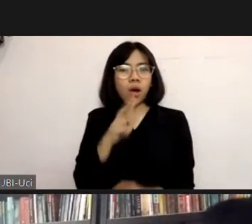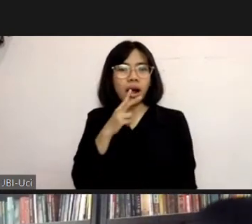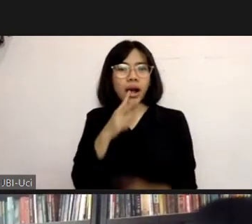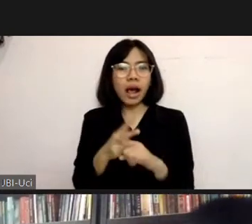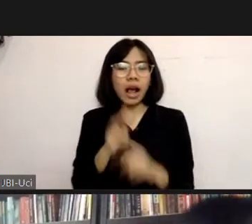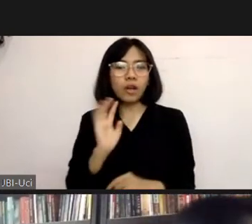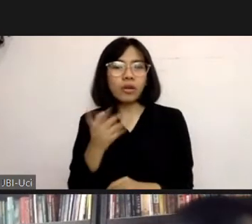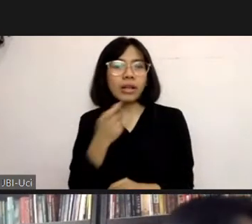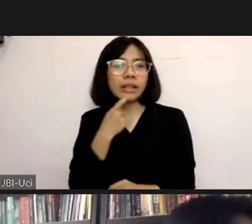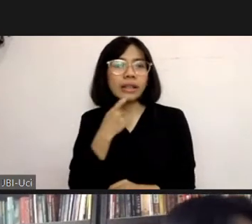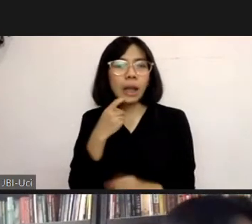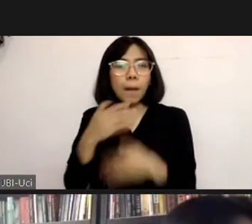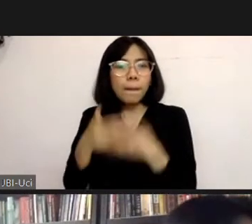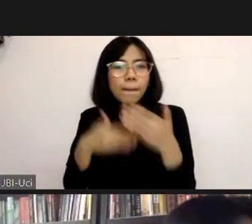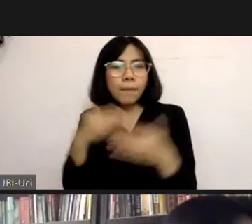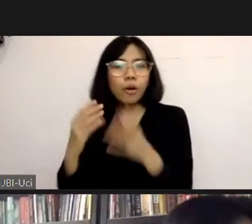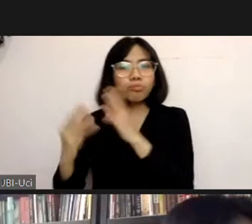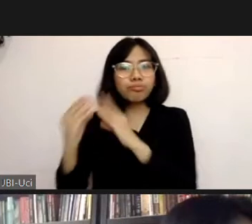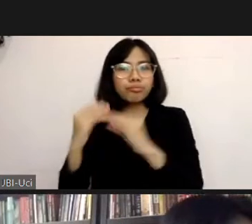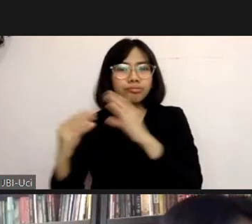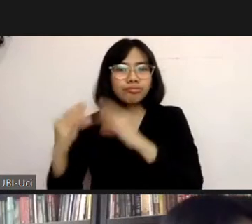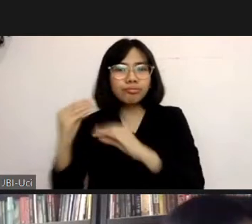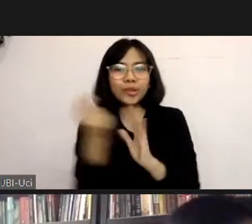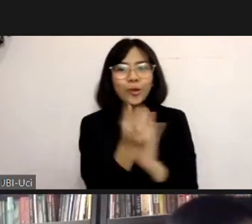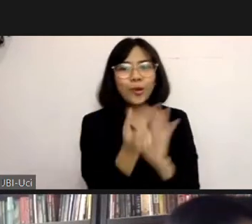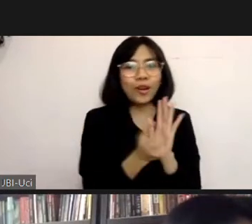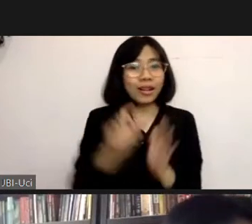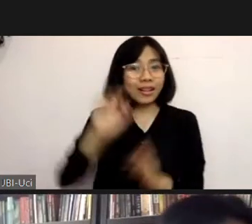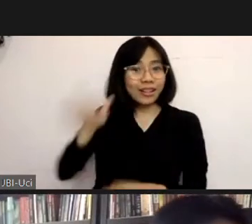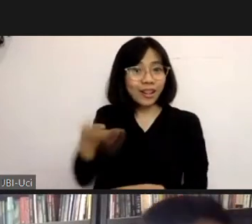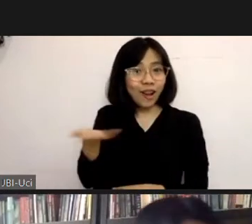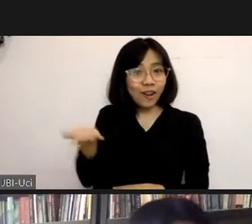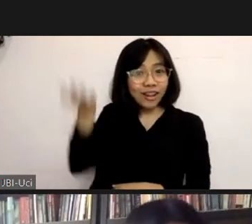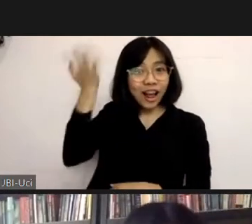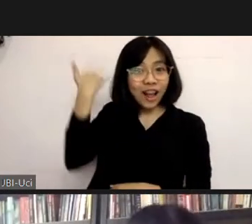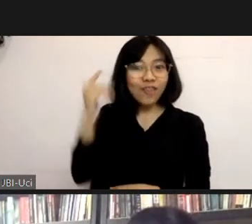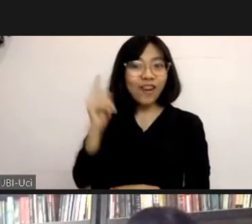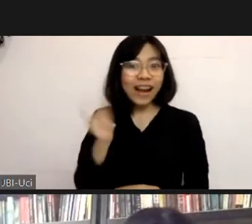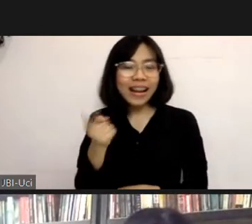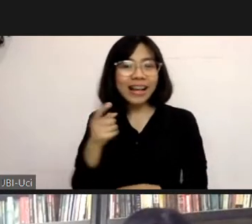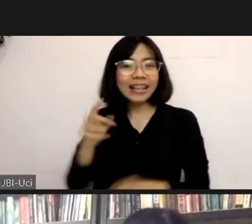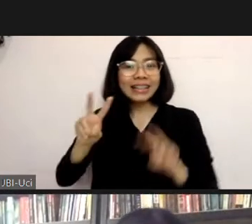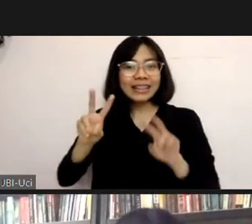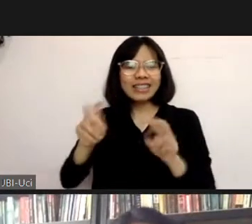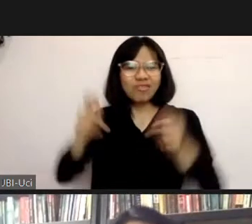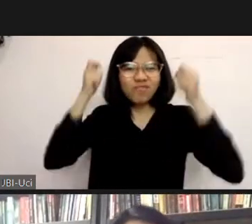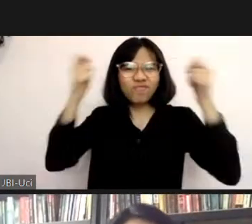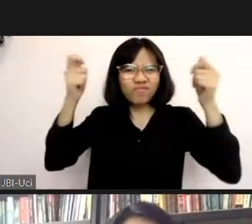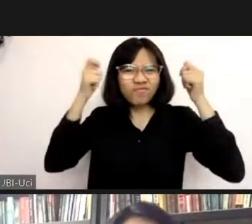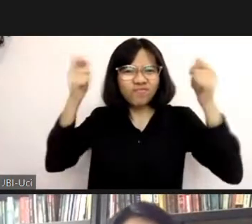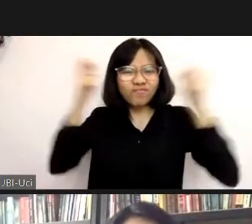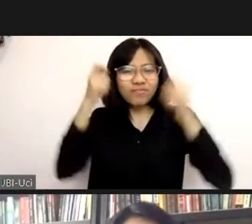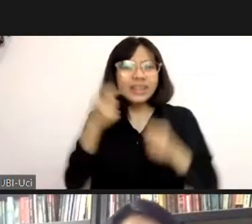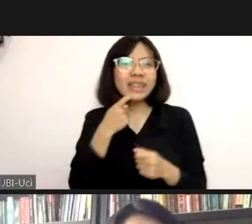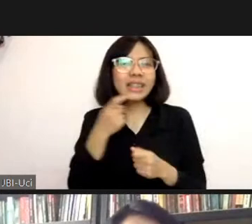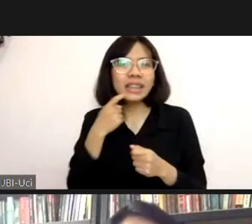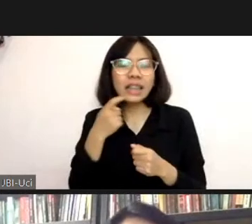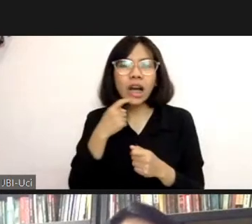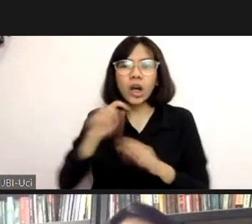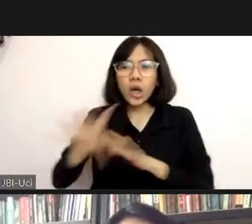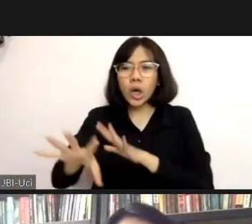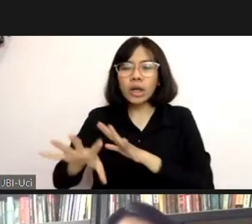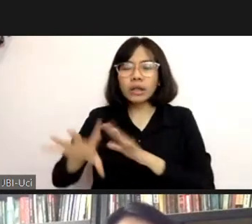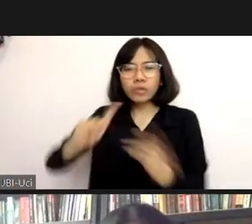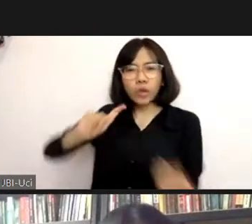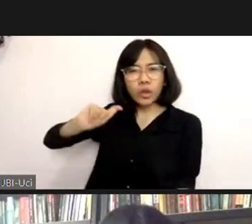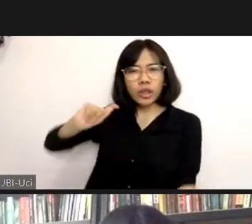legislasi. Tahun lalu kita masih ingat ada aksi reformasi di korupsi, yang fokusnya adalah menolak berbagai RUU yang akan disahkan